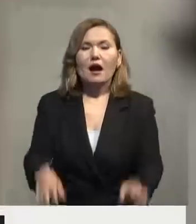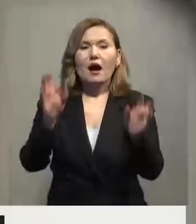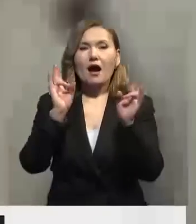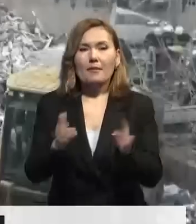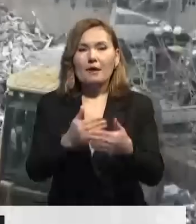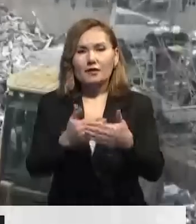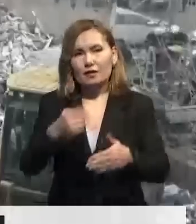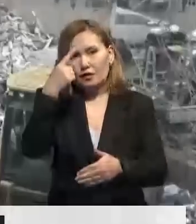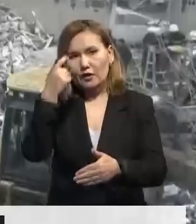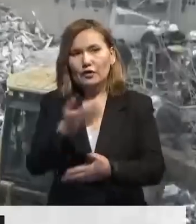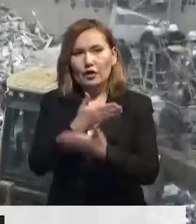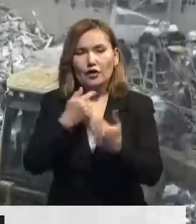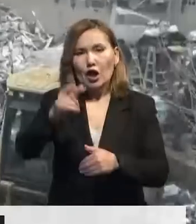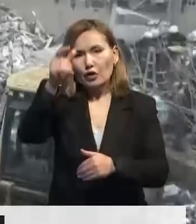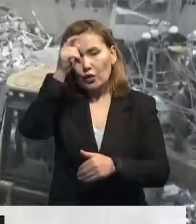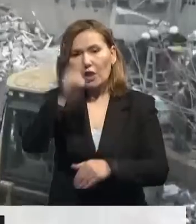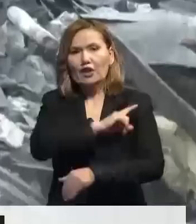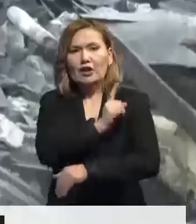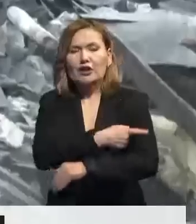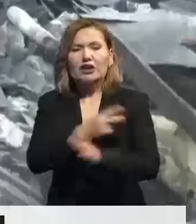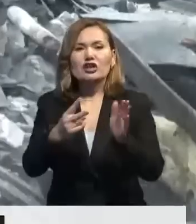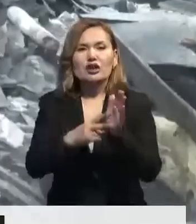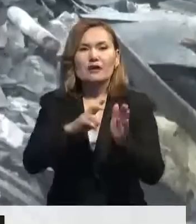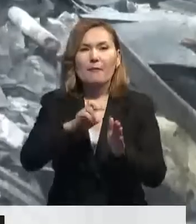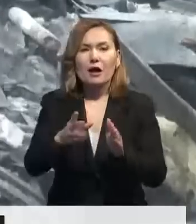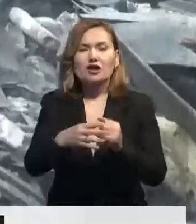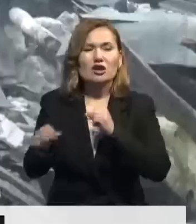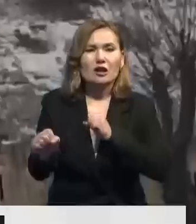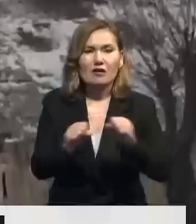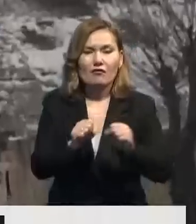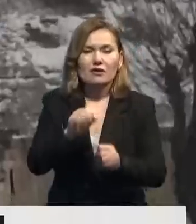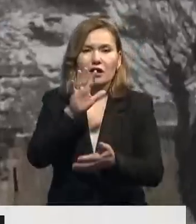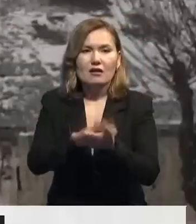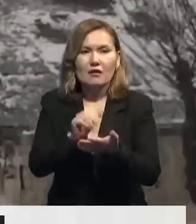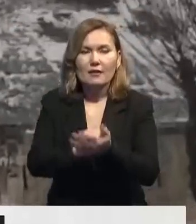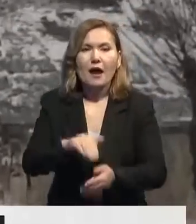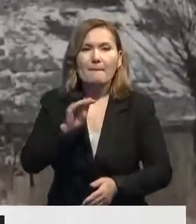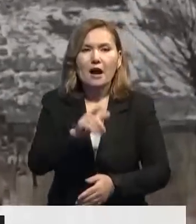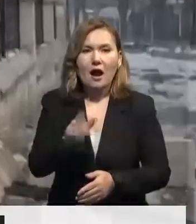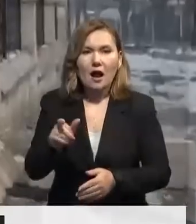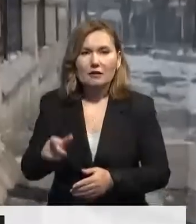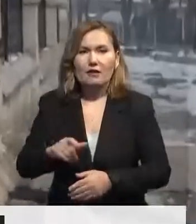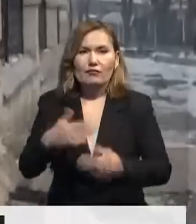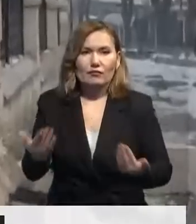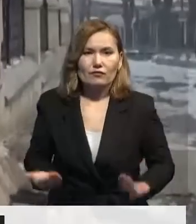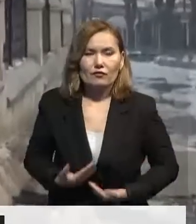Апат айтып келмейді. Түркияда қуаты 7 балдан асатын жойқын жер сілкінісі мыңнан аса адамның өмірін